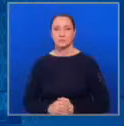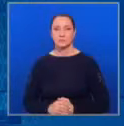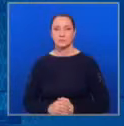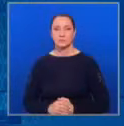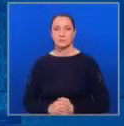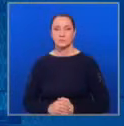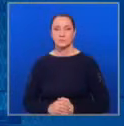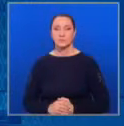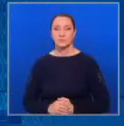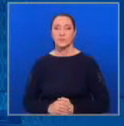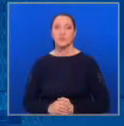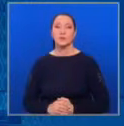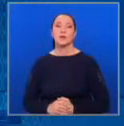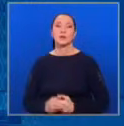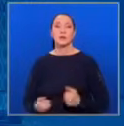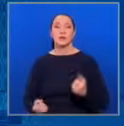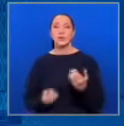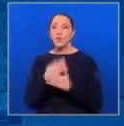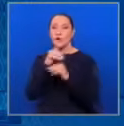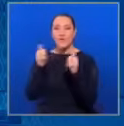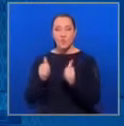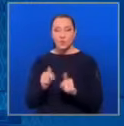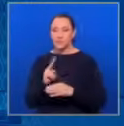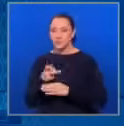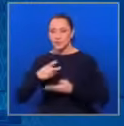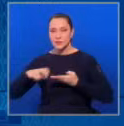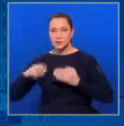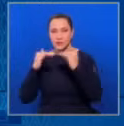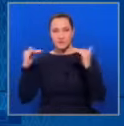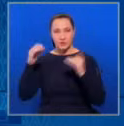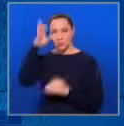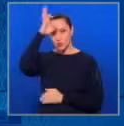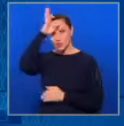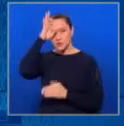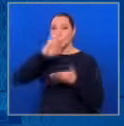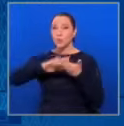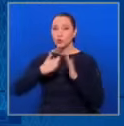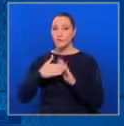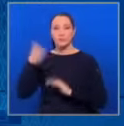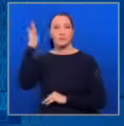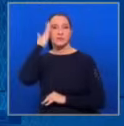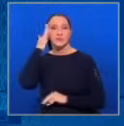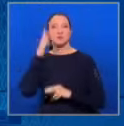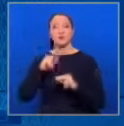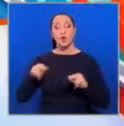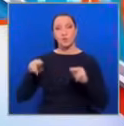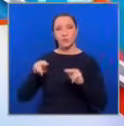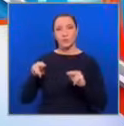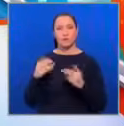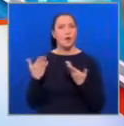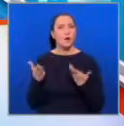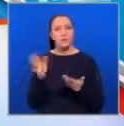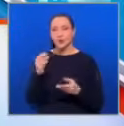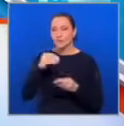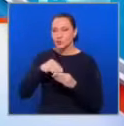new изцяло нов формат за входните и изходните нива на учениците подготвят от министерството на образованието